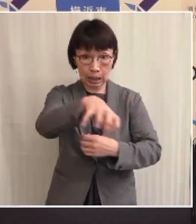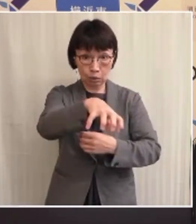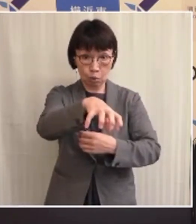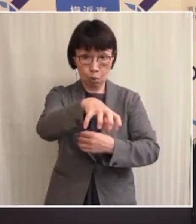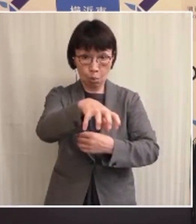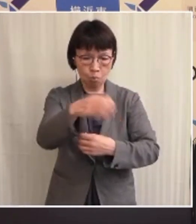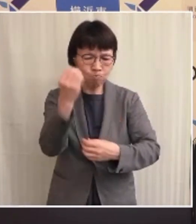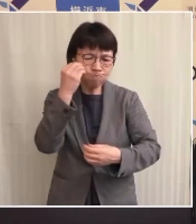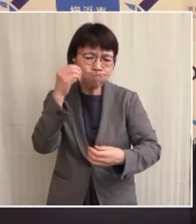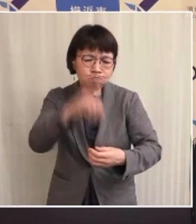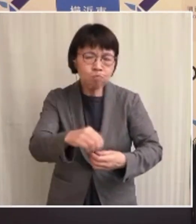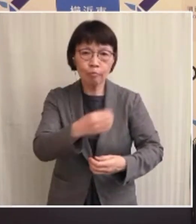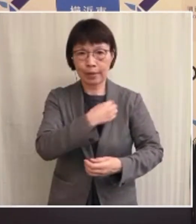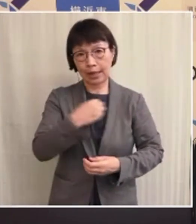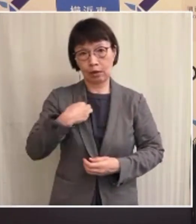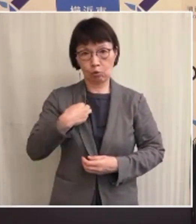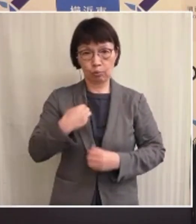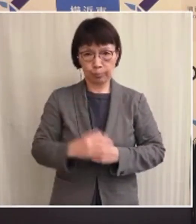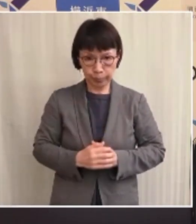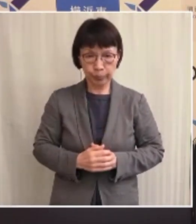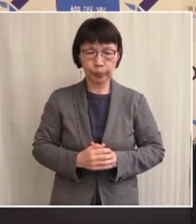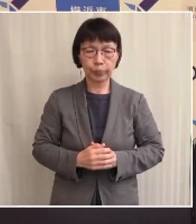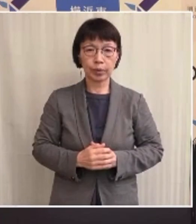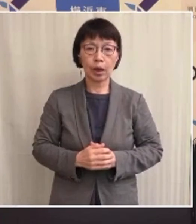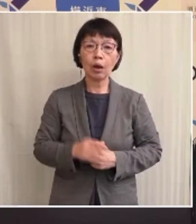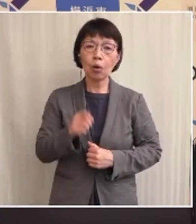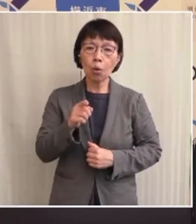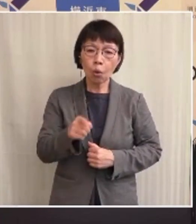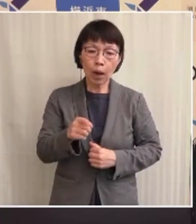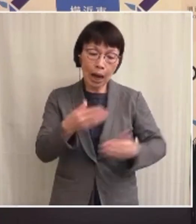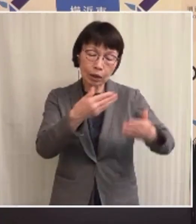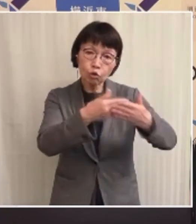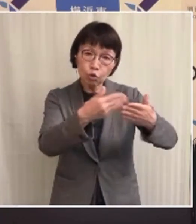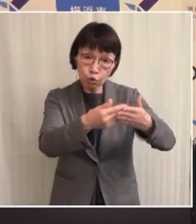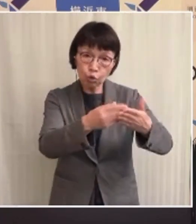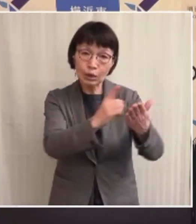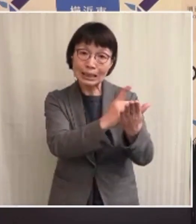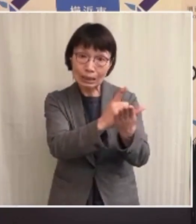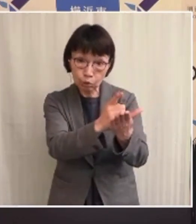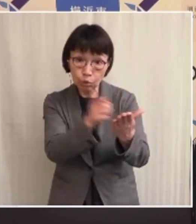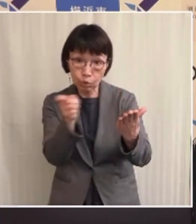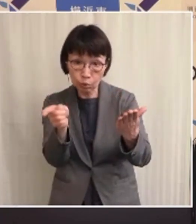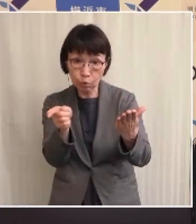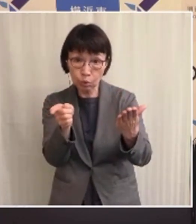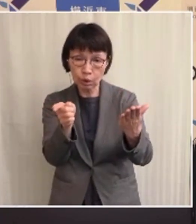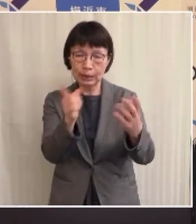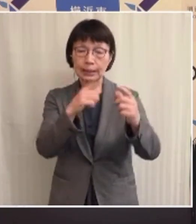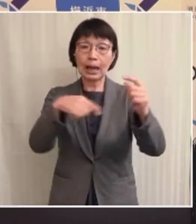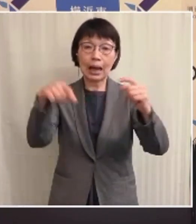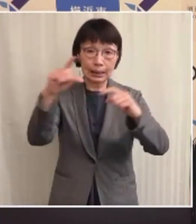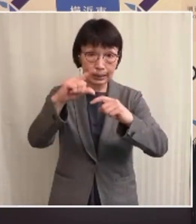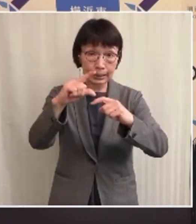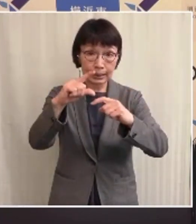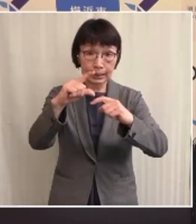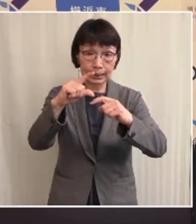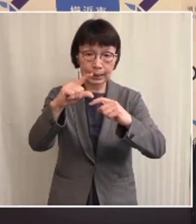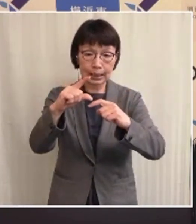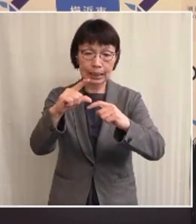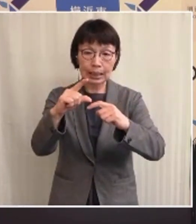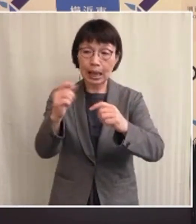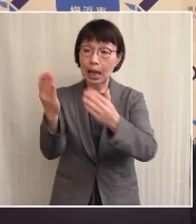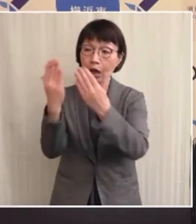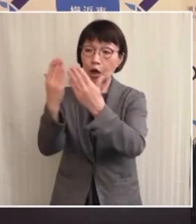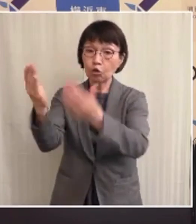るようになるはずです。でこれらの図にですね、さらに通学